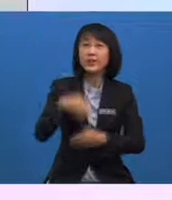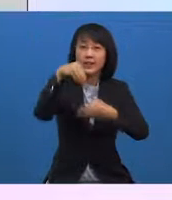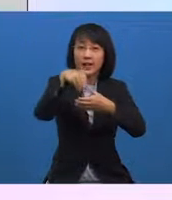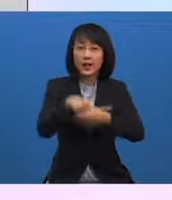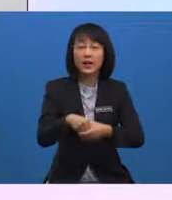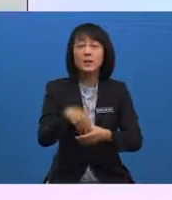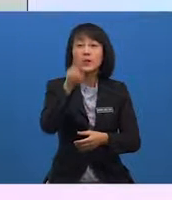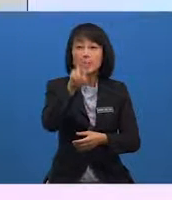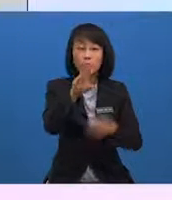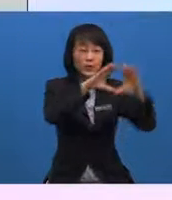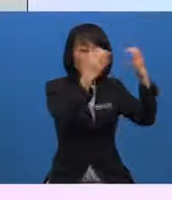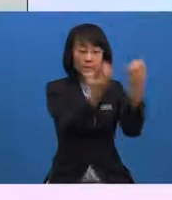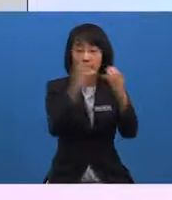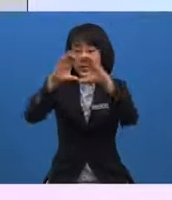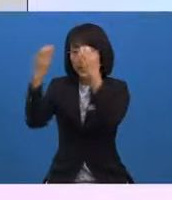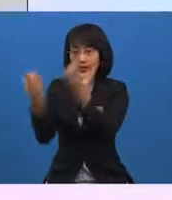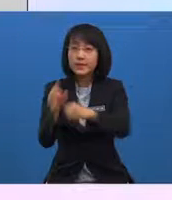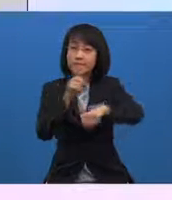saat.